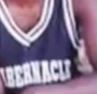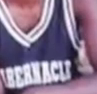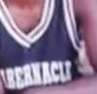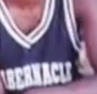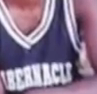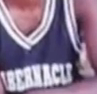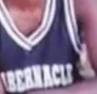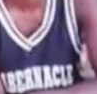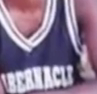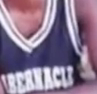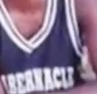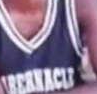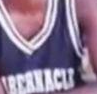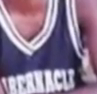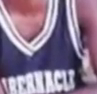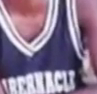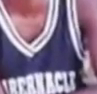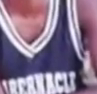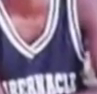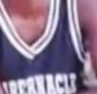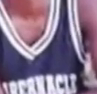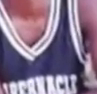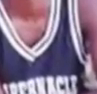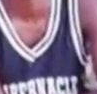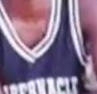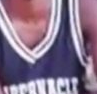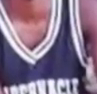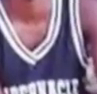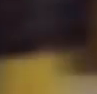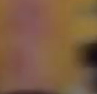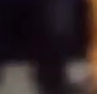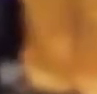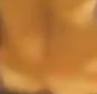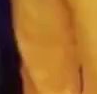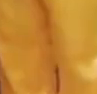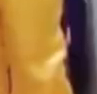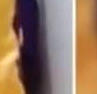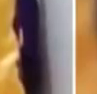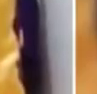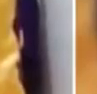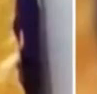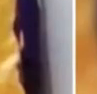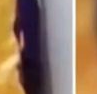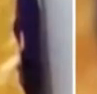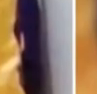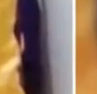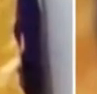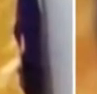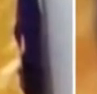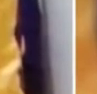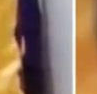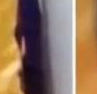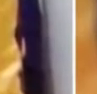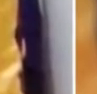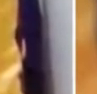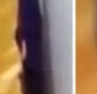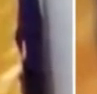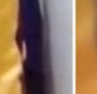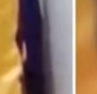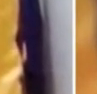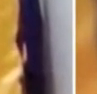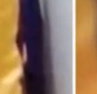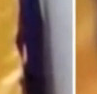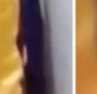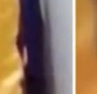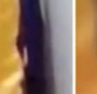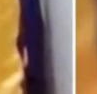ay isinusulong niya ang karapatan at kapakanan ng mga katutubo. Siya rin ang founding bishop at chairman ng iba't ibang church groups at